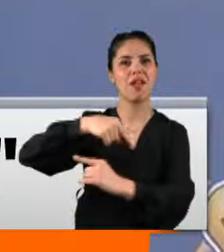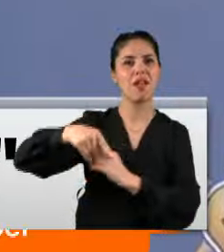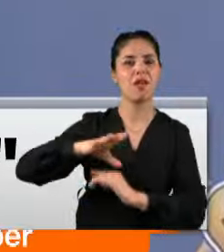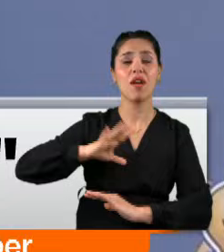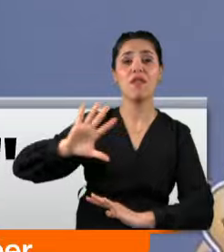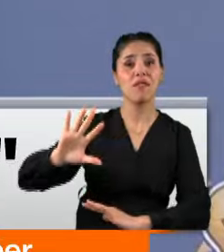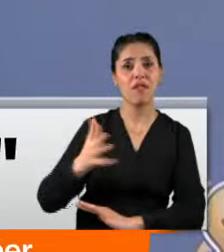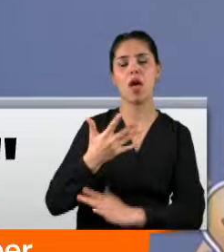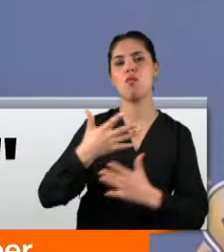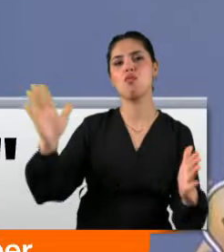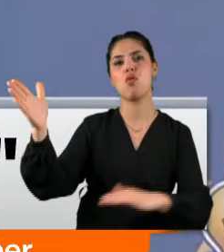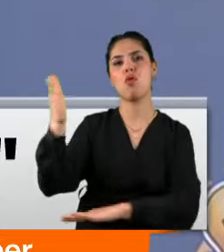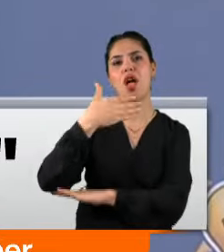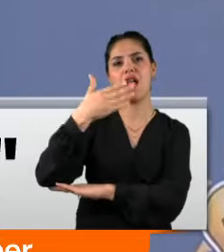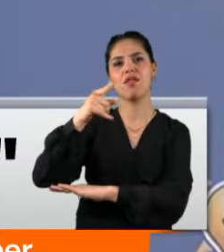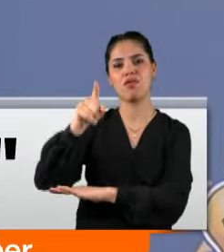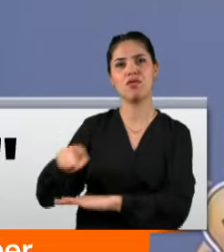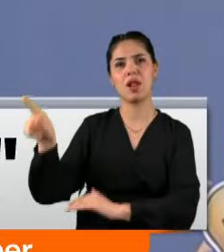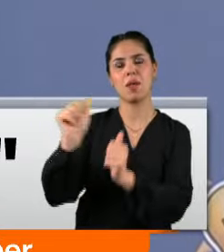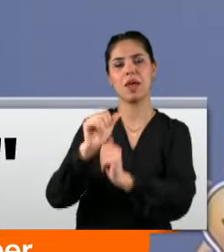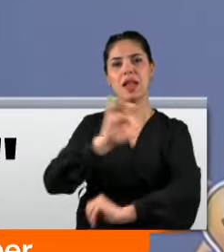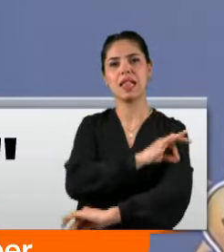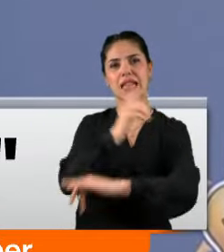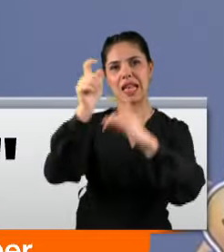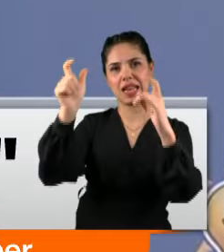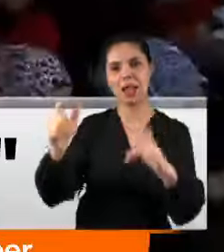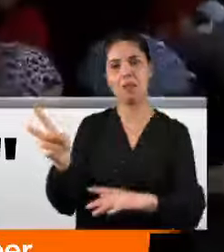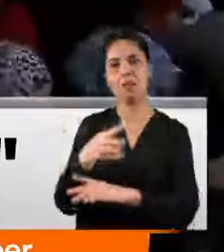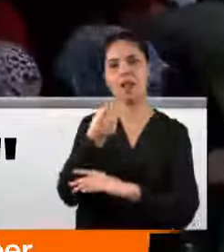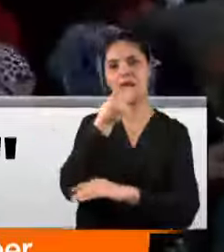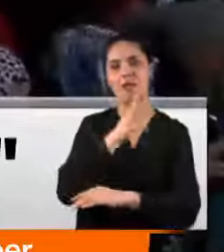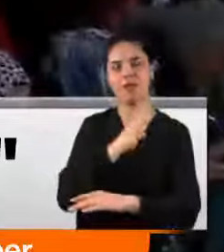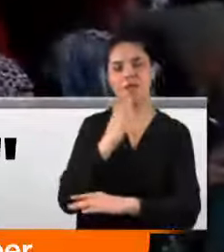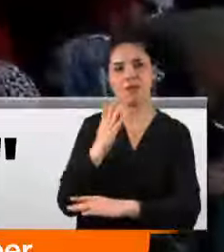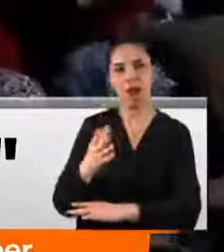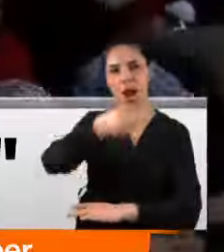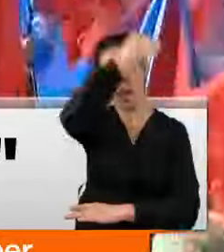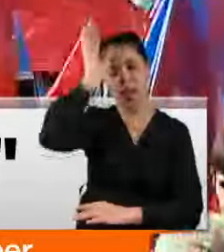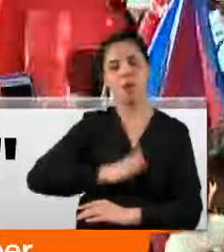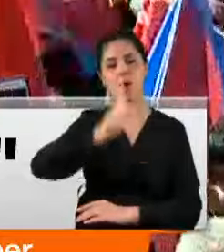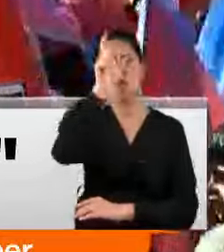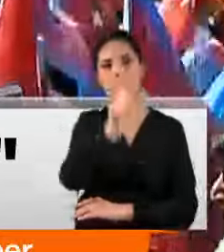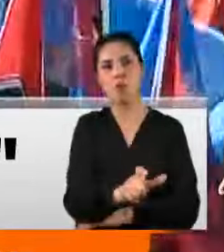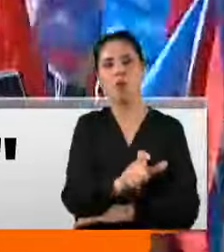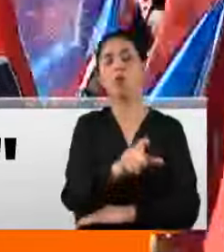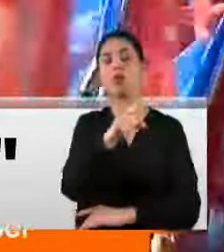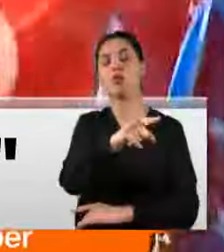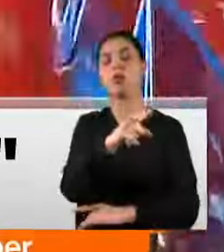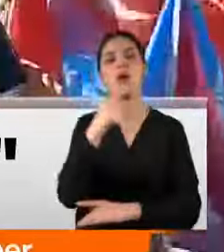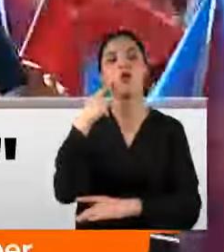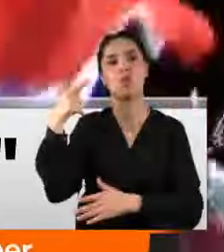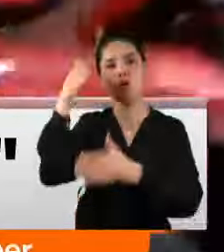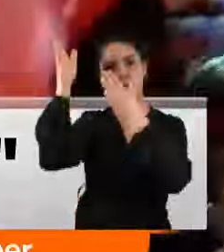ya büyükelçilerle Sarıyer'de balıkta. Ekrem İmamoğlu'na eleştirilerini trafik sorunu